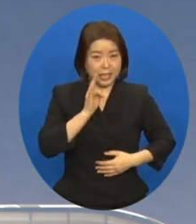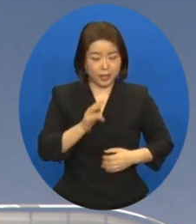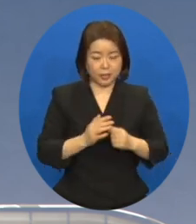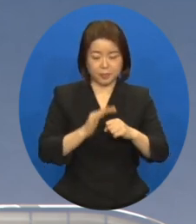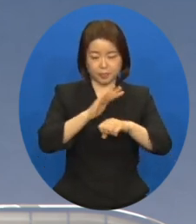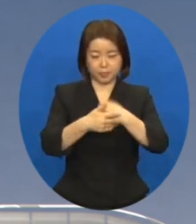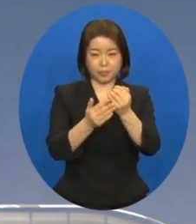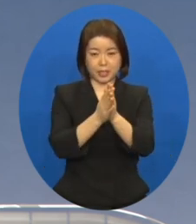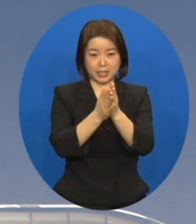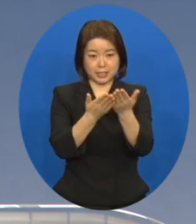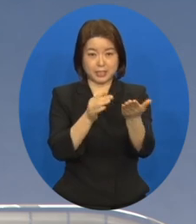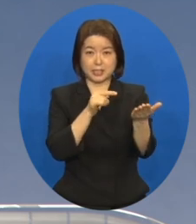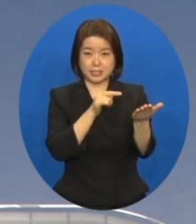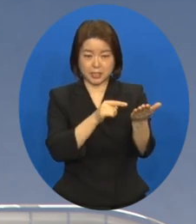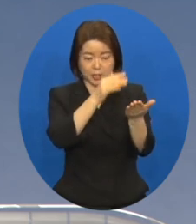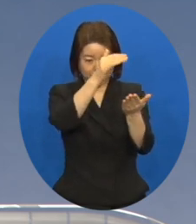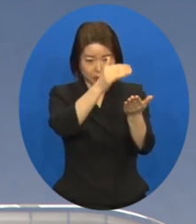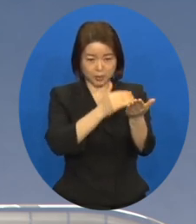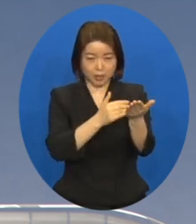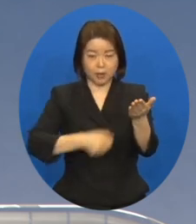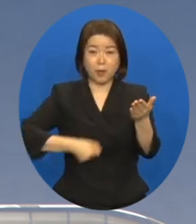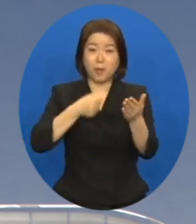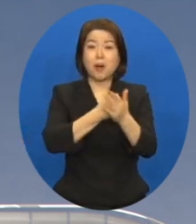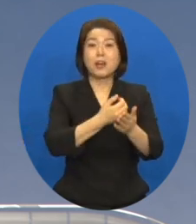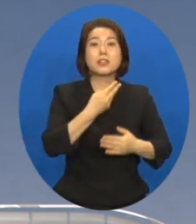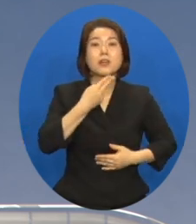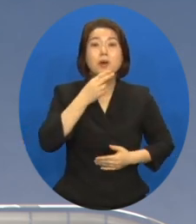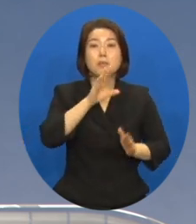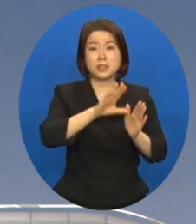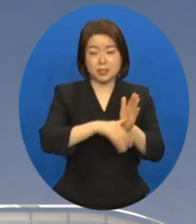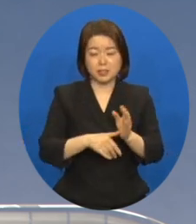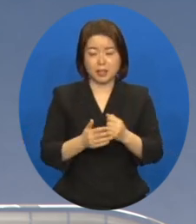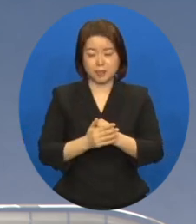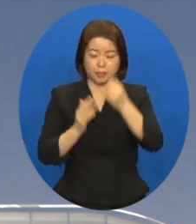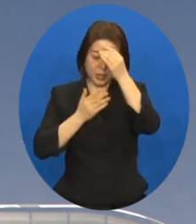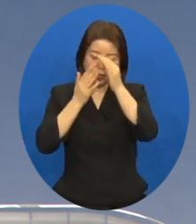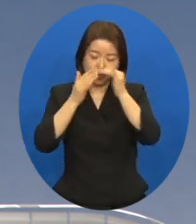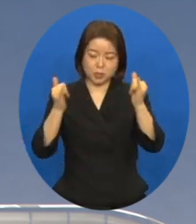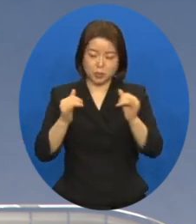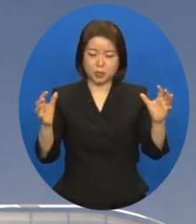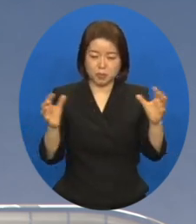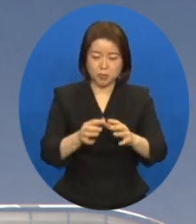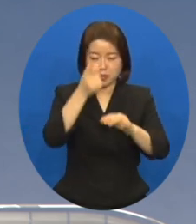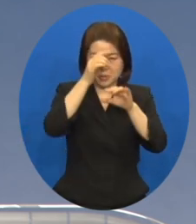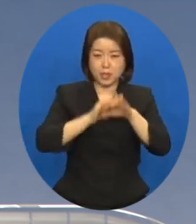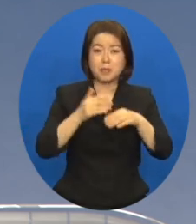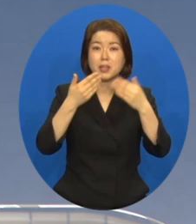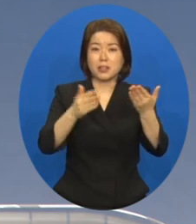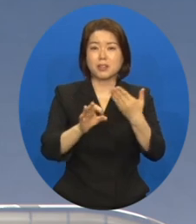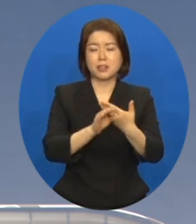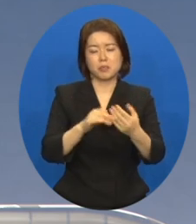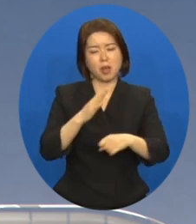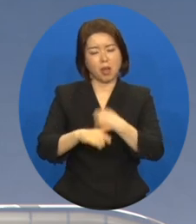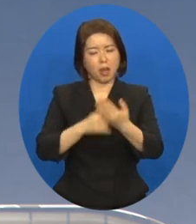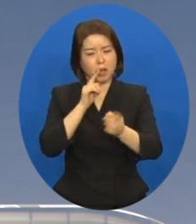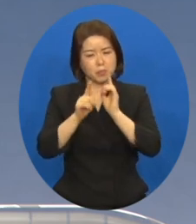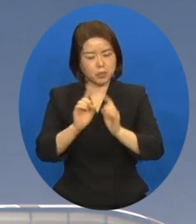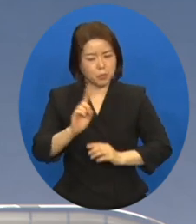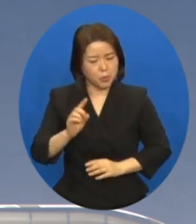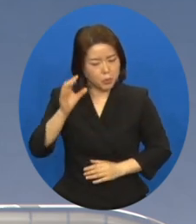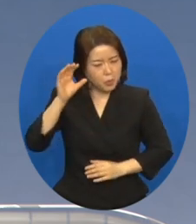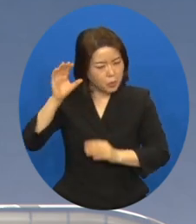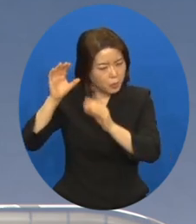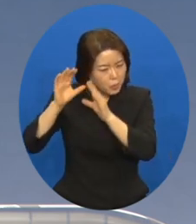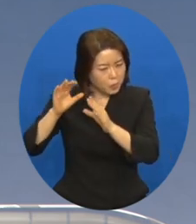성경이 확정되지 않았던 때 성도들이 모여서 예배드리면 하나님의 말씀을 어떻게